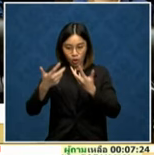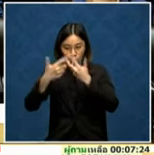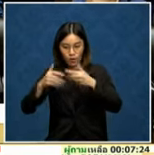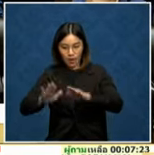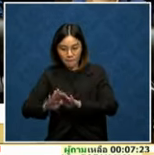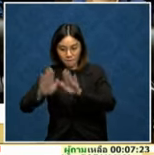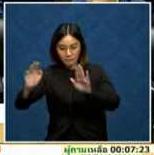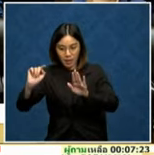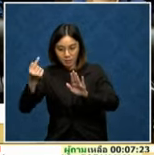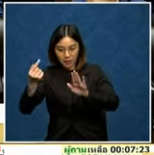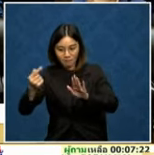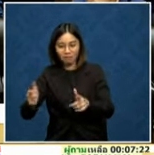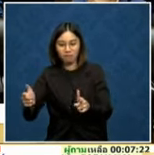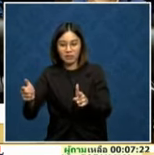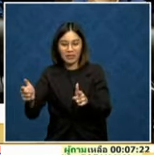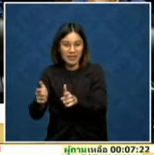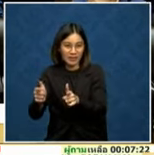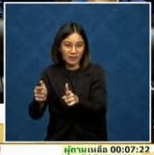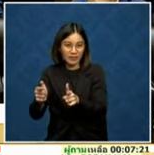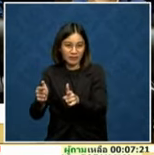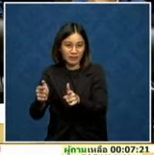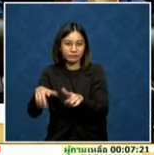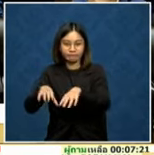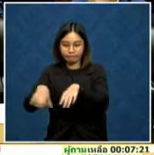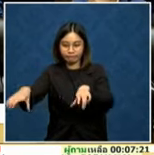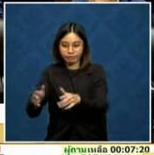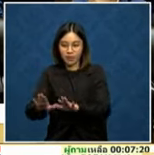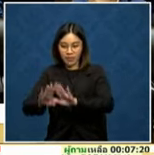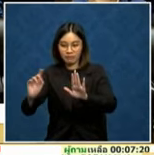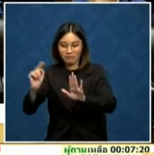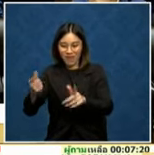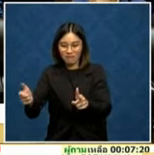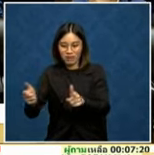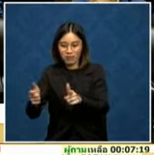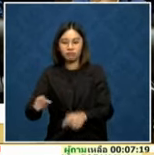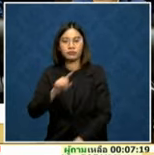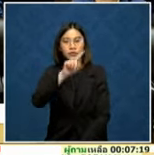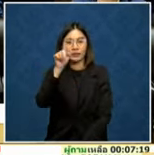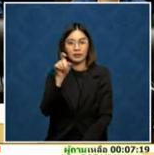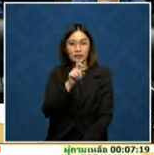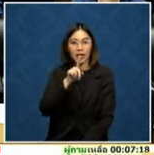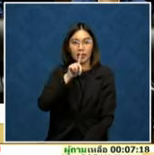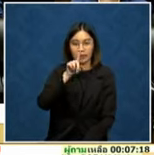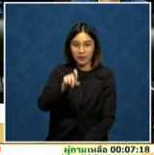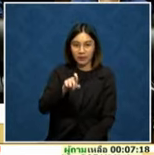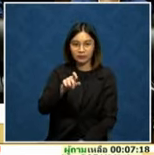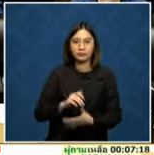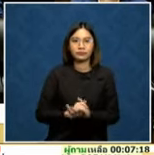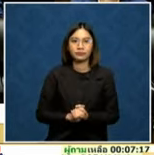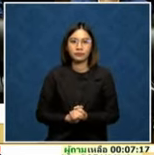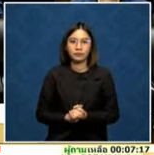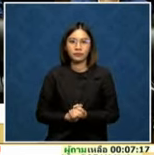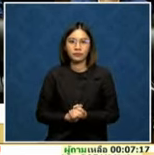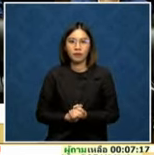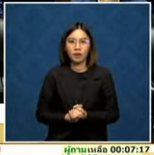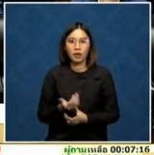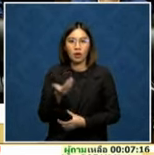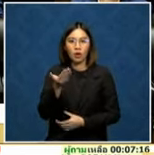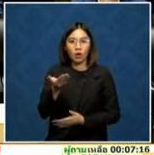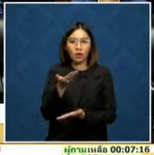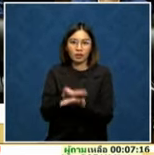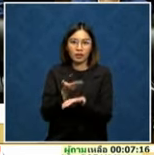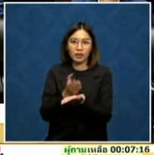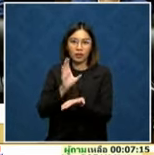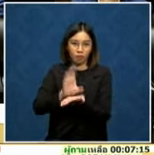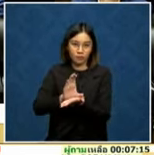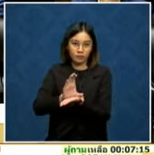ี่มาเปิด กายเป็โรงงานที่มีขนาดเล็กคระมีการของบกล